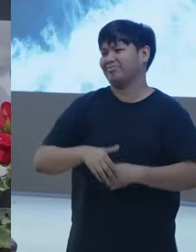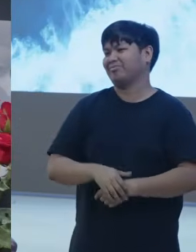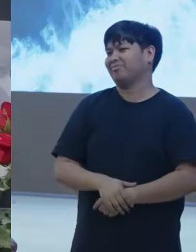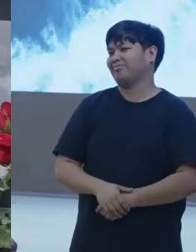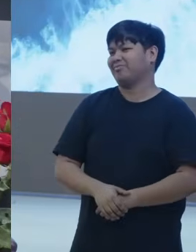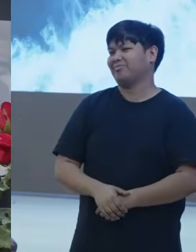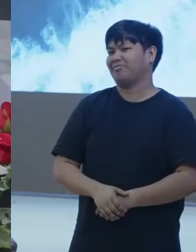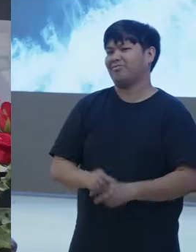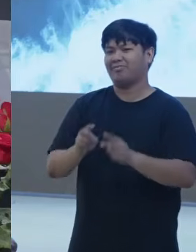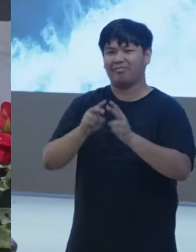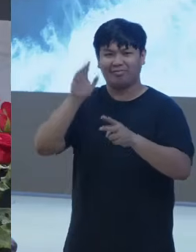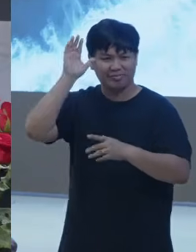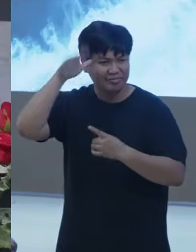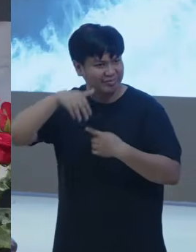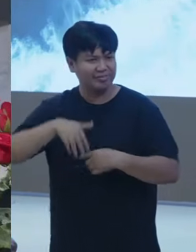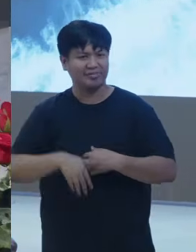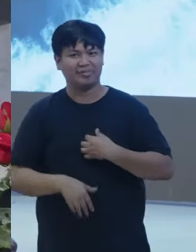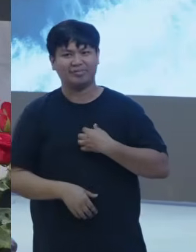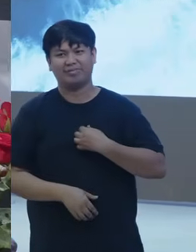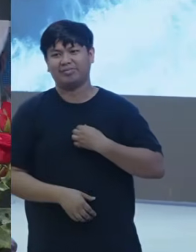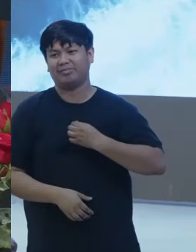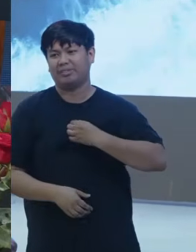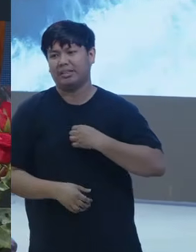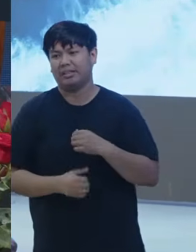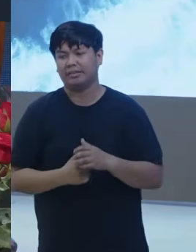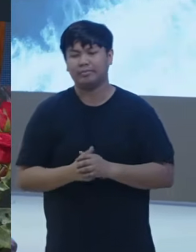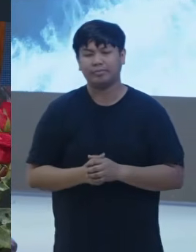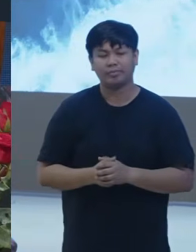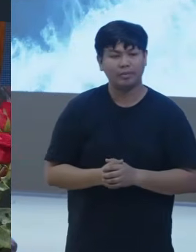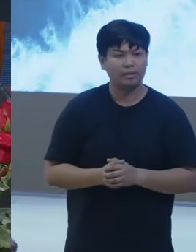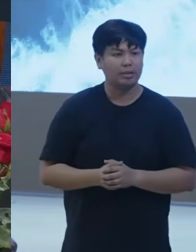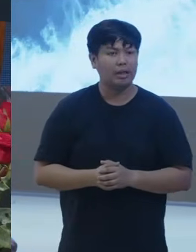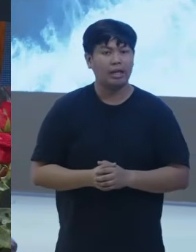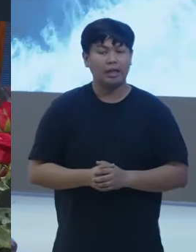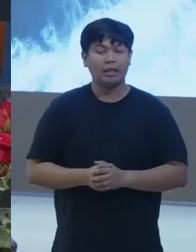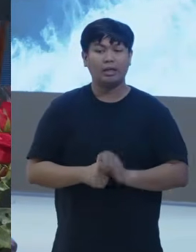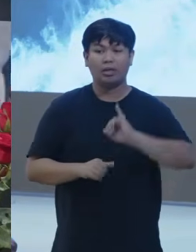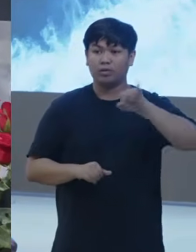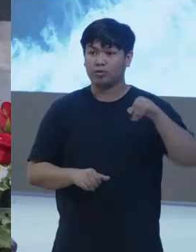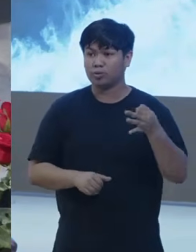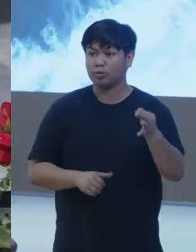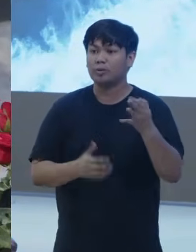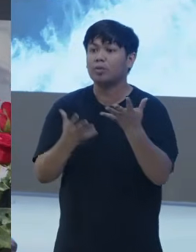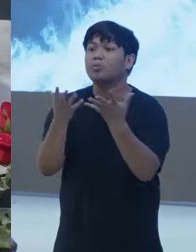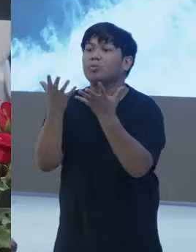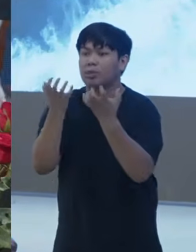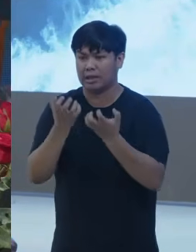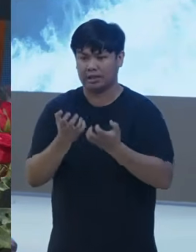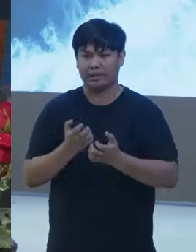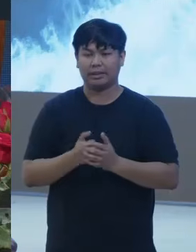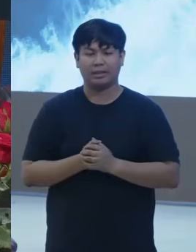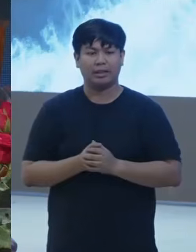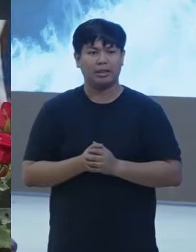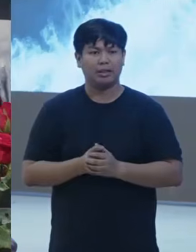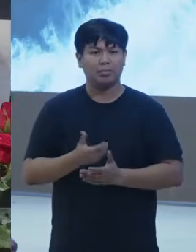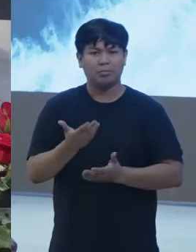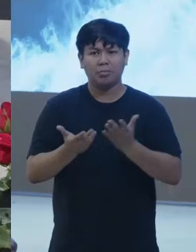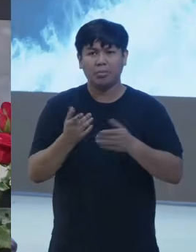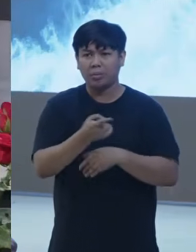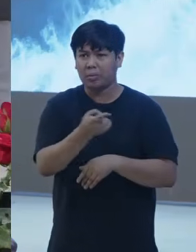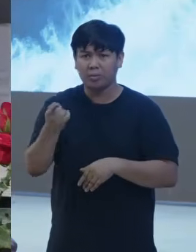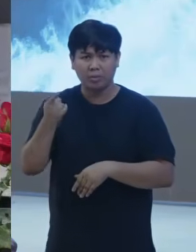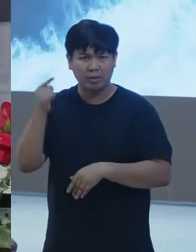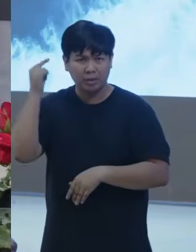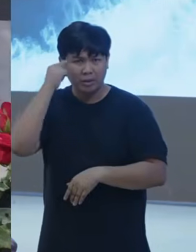Jonah. Alam mo, yung desire niya na mamatay, Si Jonah kasi, iniisip nyo, medyo sutil